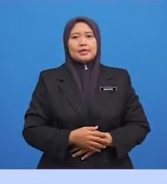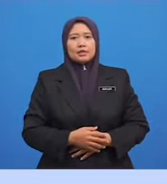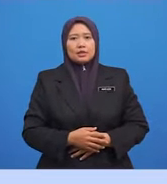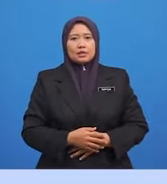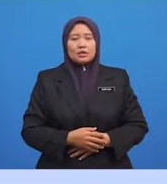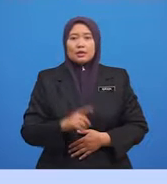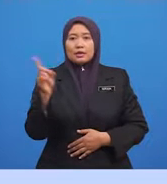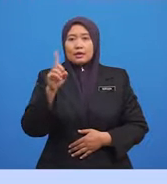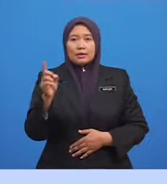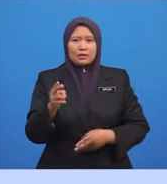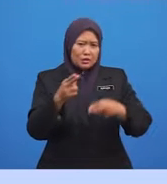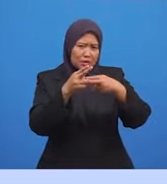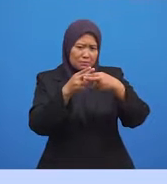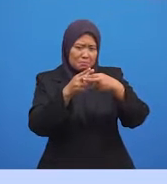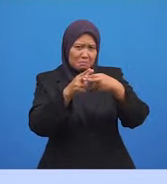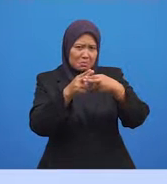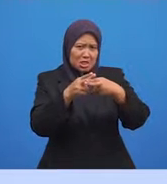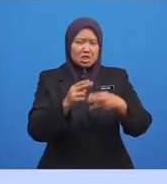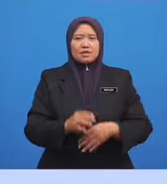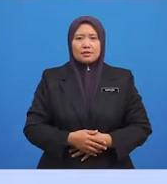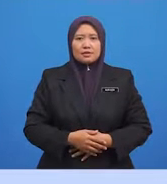Gerabak mana yang paling pendek?